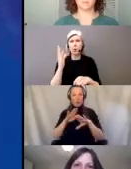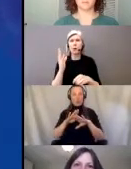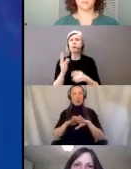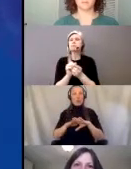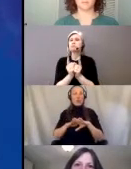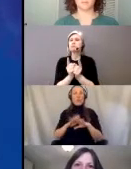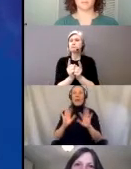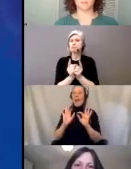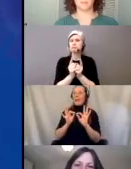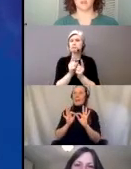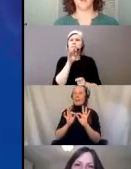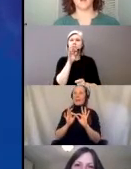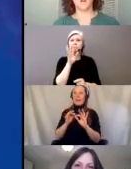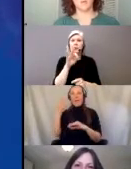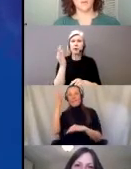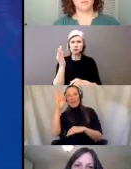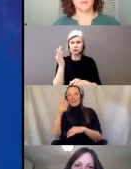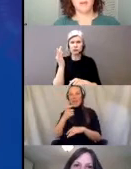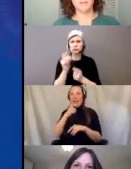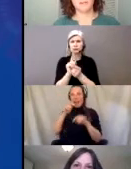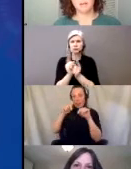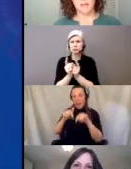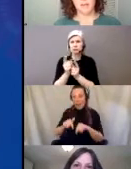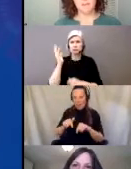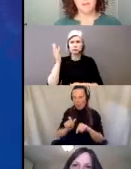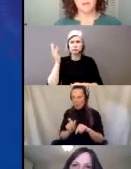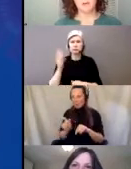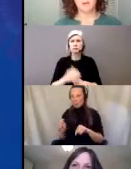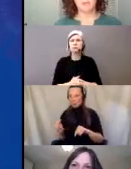à l'interprétation simultanée. Vous l'avez en français.